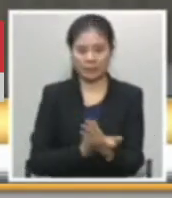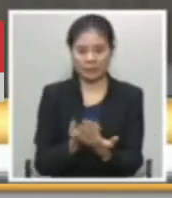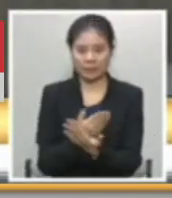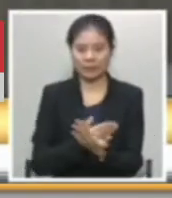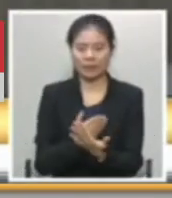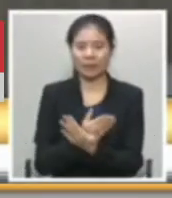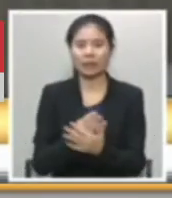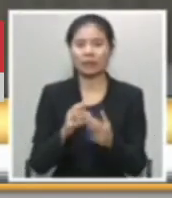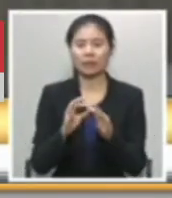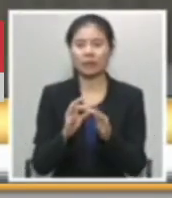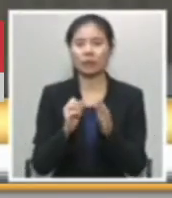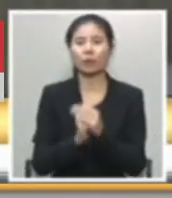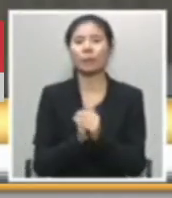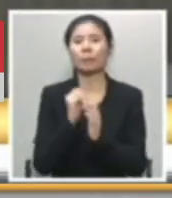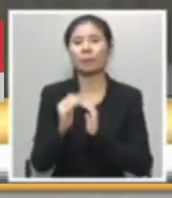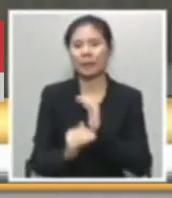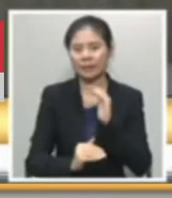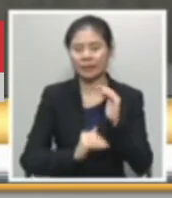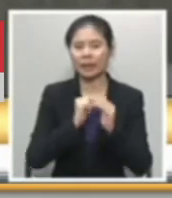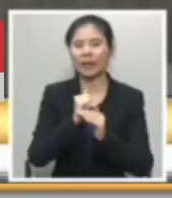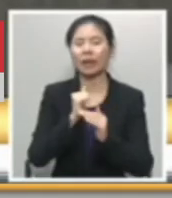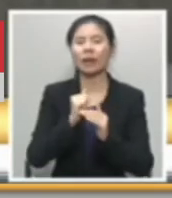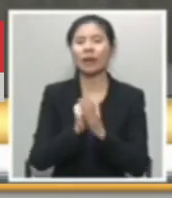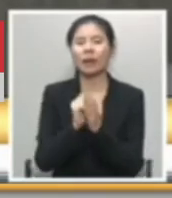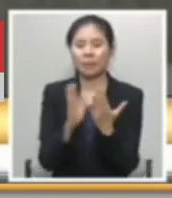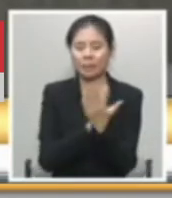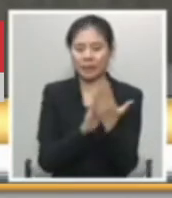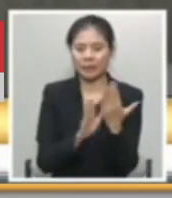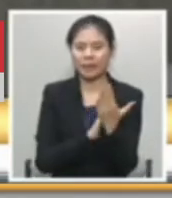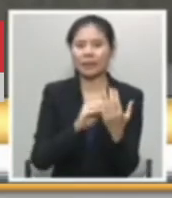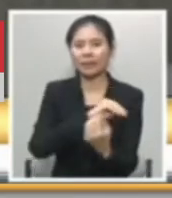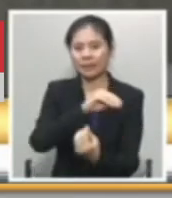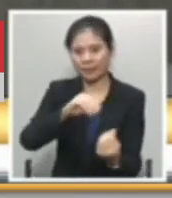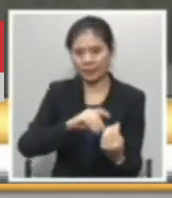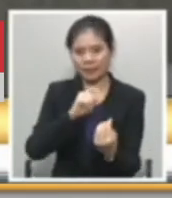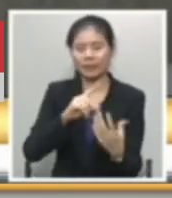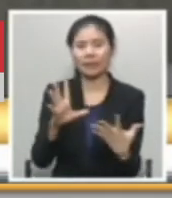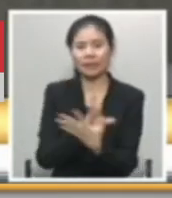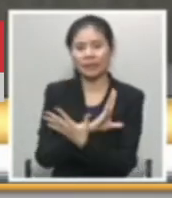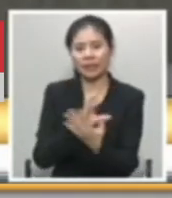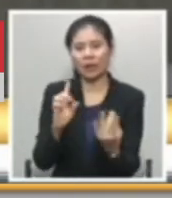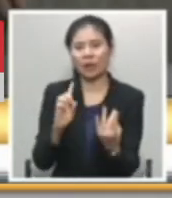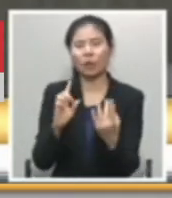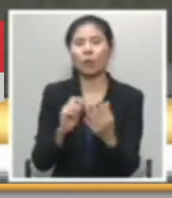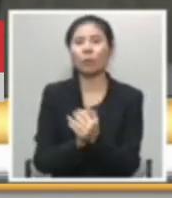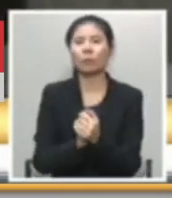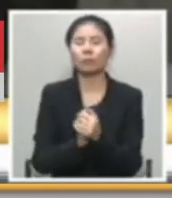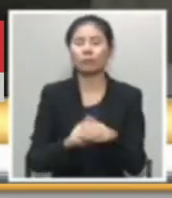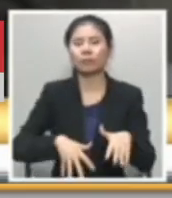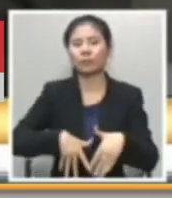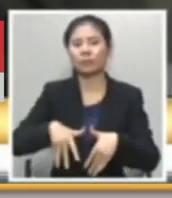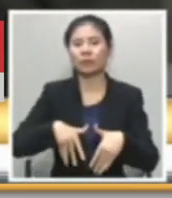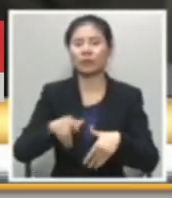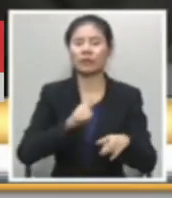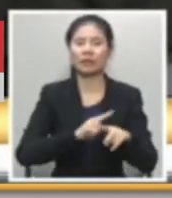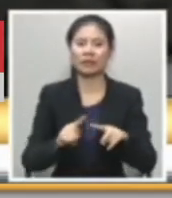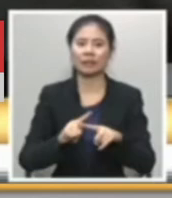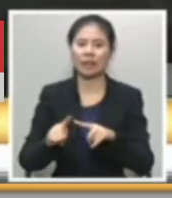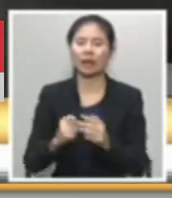การขับเคลื่อนประเทศซึ่งกระผมเห็นว่ามีองค์ประกอบ2ส่วนใหญ่ๆ